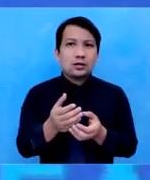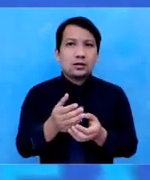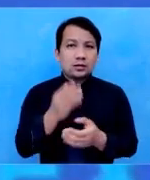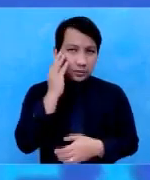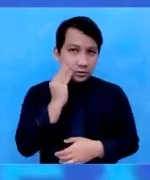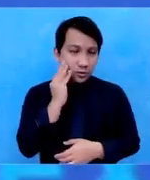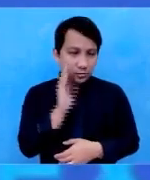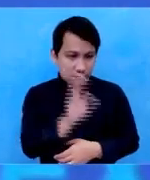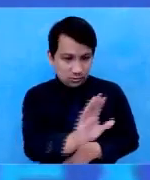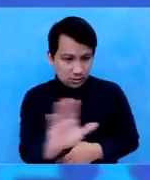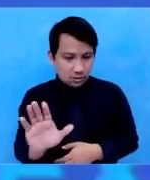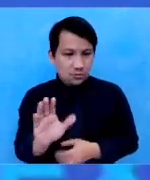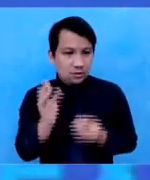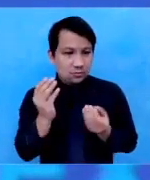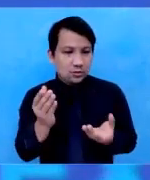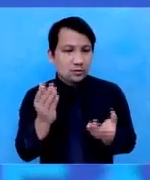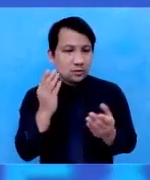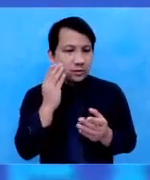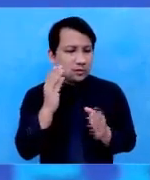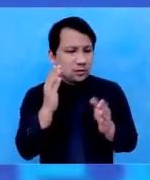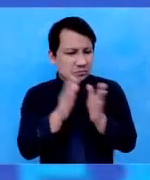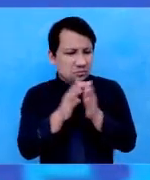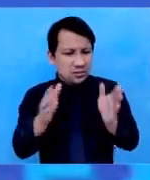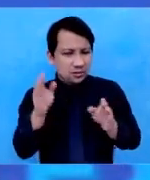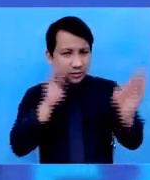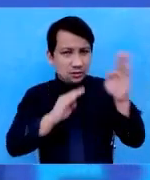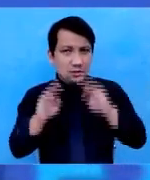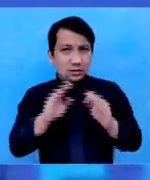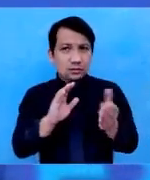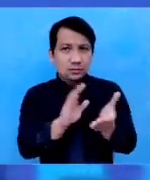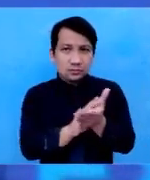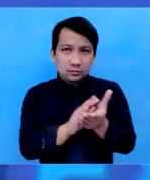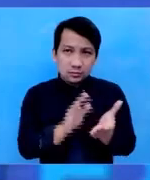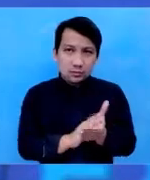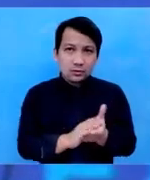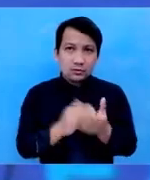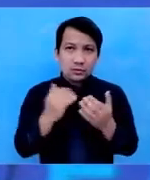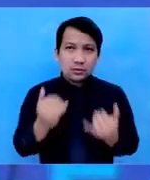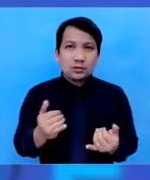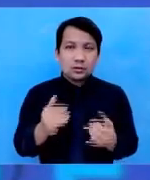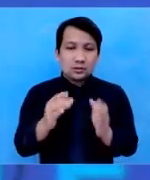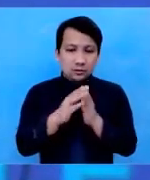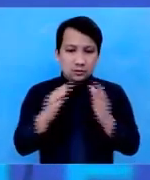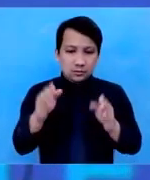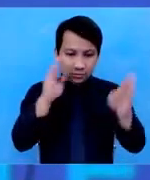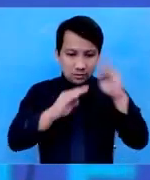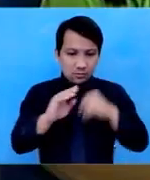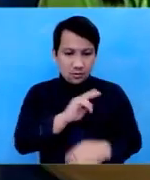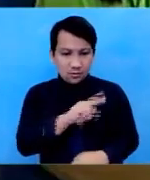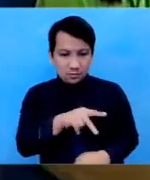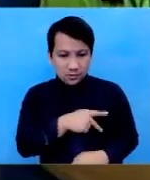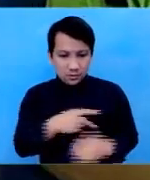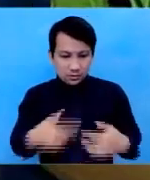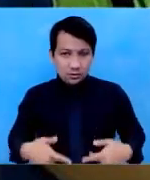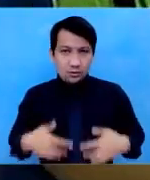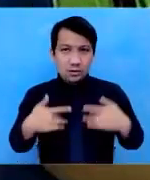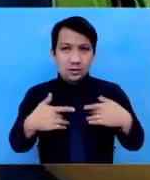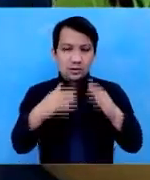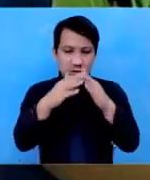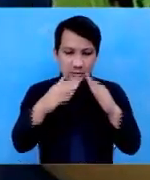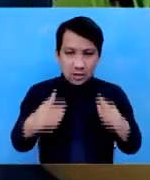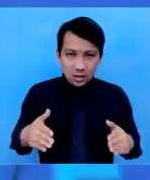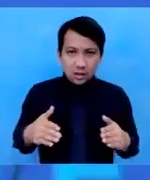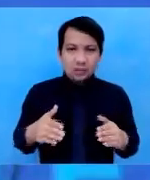ninyo, meron pang problema sa eskwalahan, meron pang problema sa personal na buhay, sa bahay.